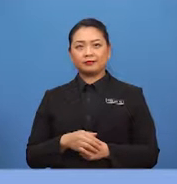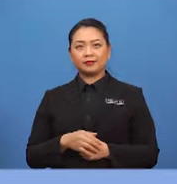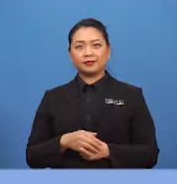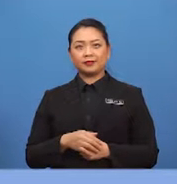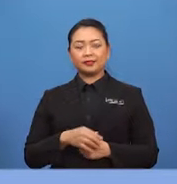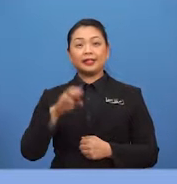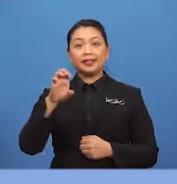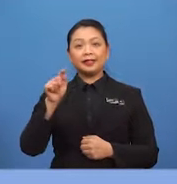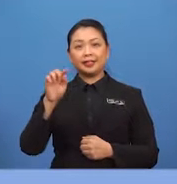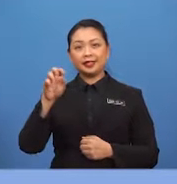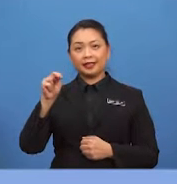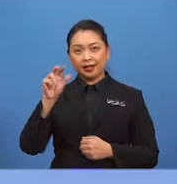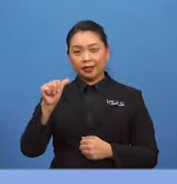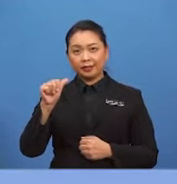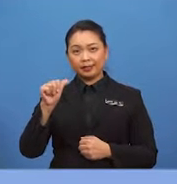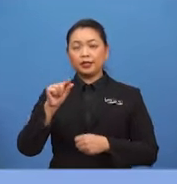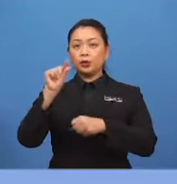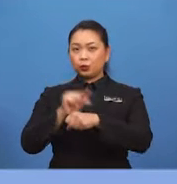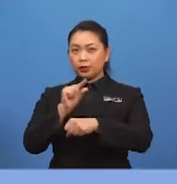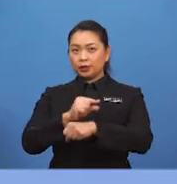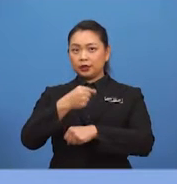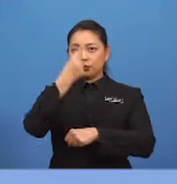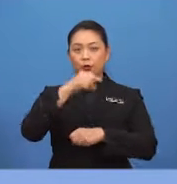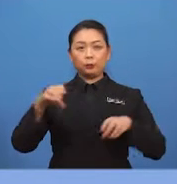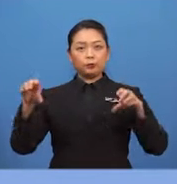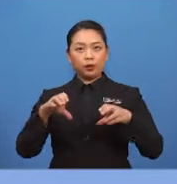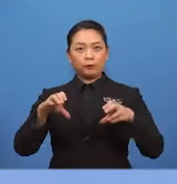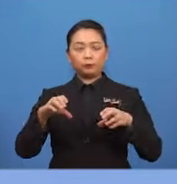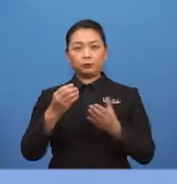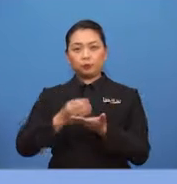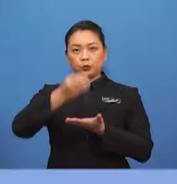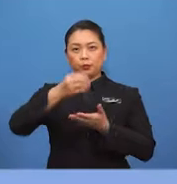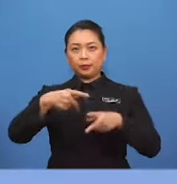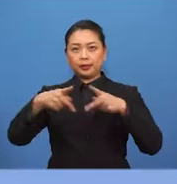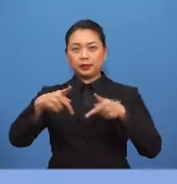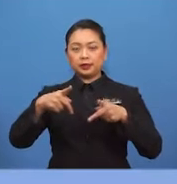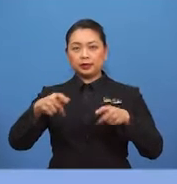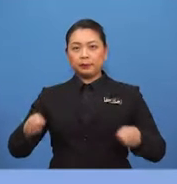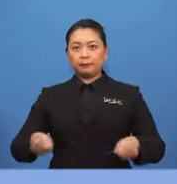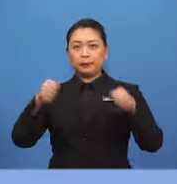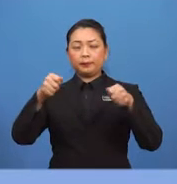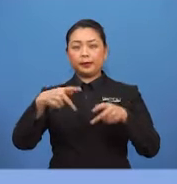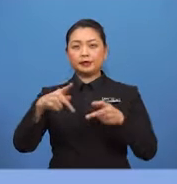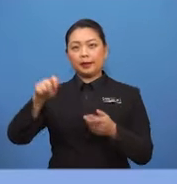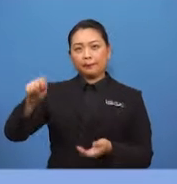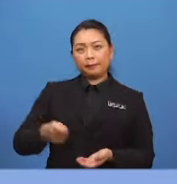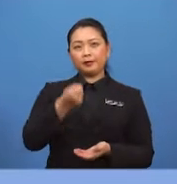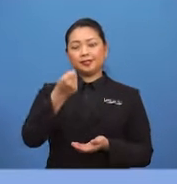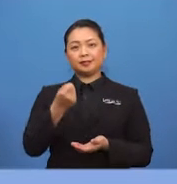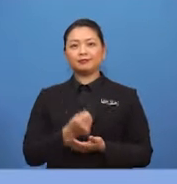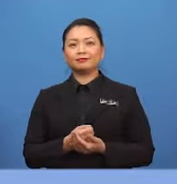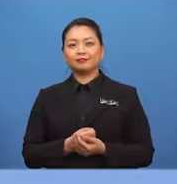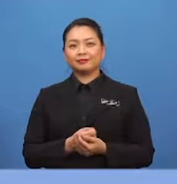adalah etena. Ia digunakan dalam pembuatan botol plastik, beg plastik dan juga